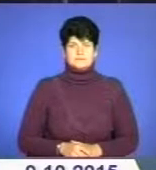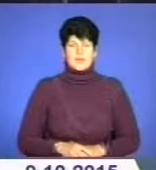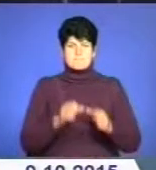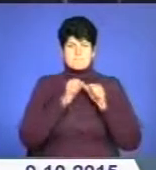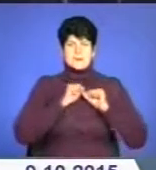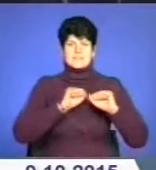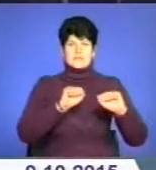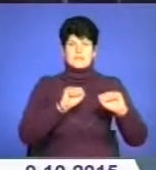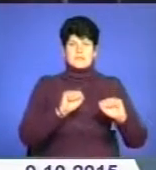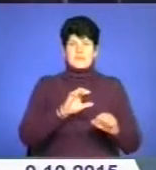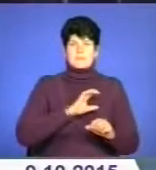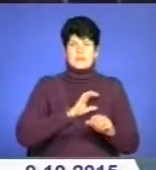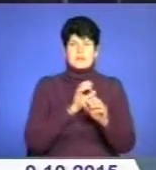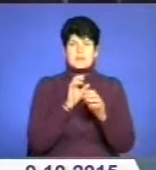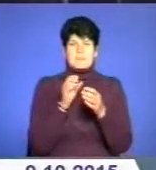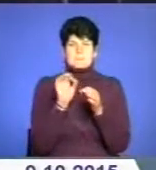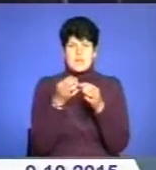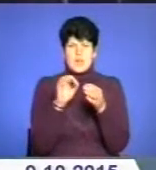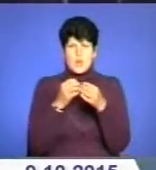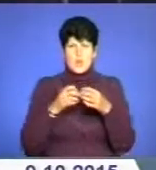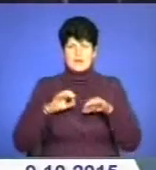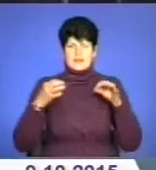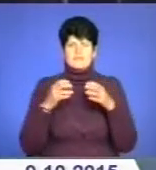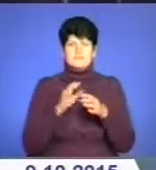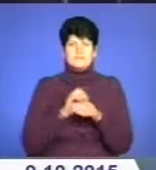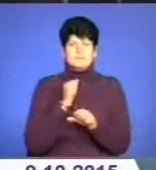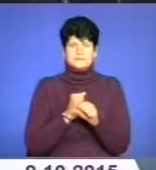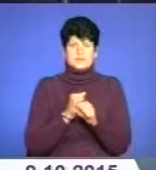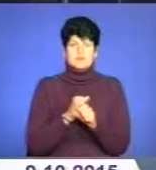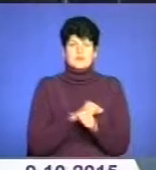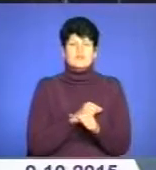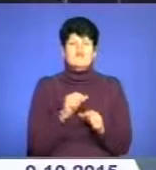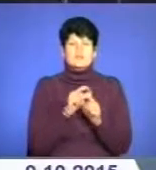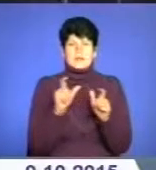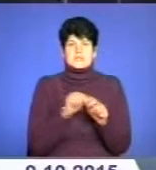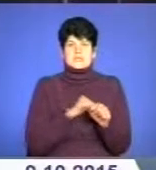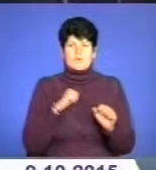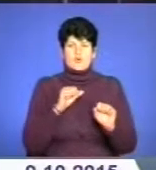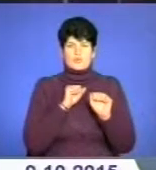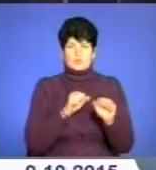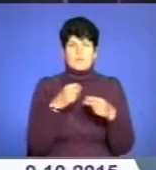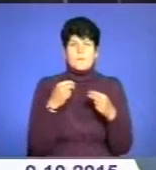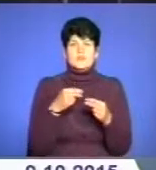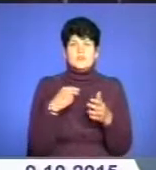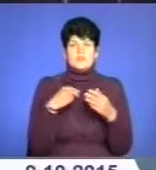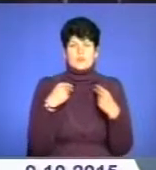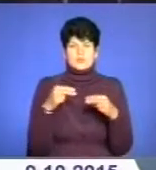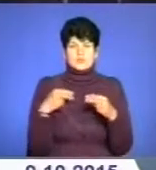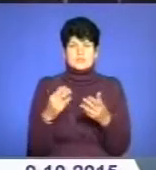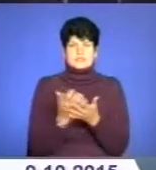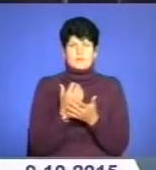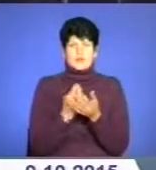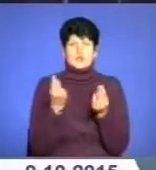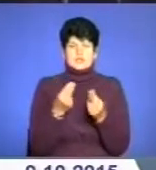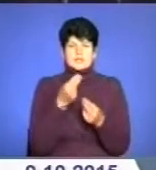Патріотичні медальйони та брелоки із патронів виготовляють у Тернопільському штабі самооборони. Продаючи їх, волонтери заробляють кошти на харчі та одяг